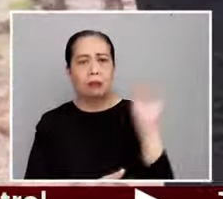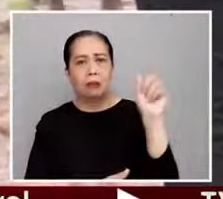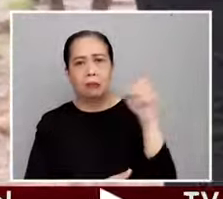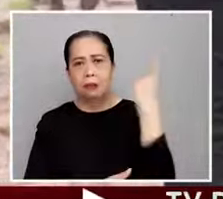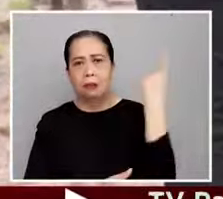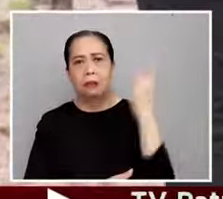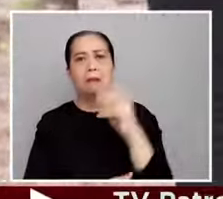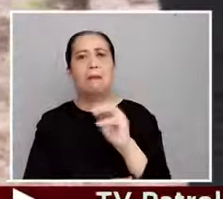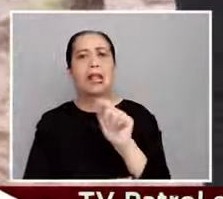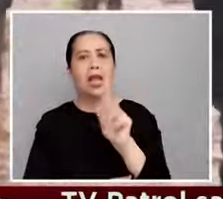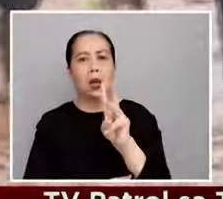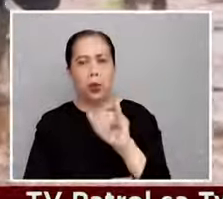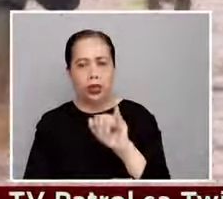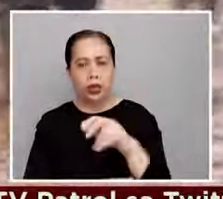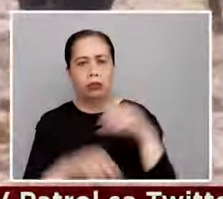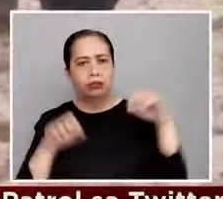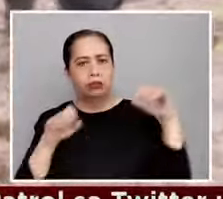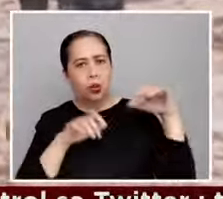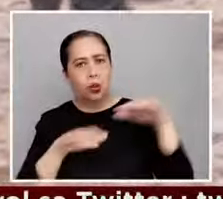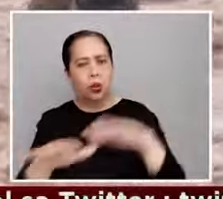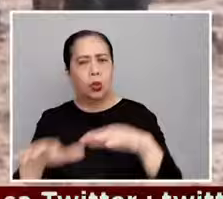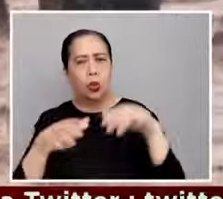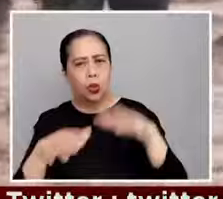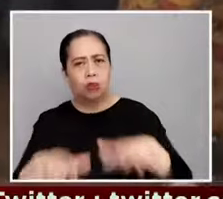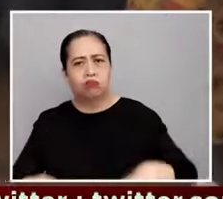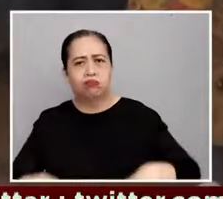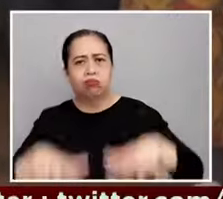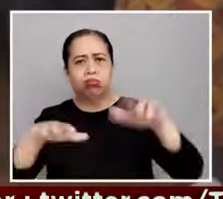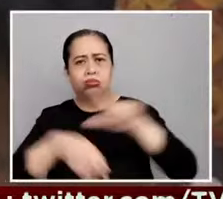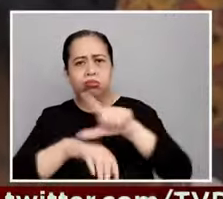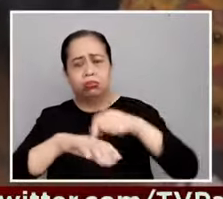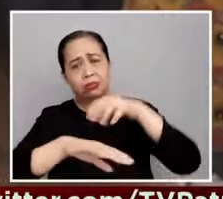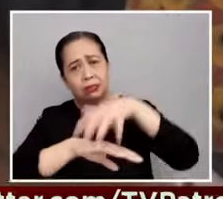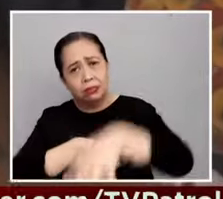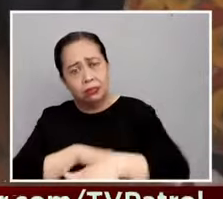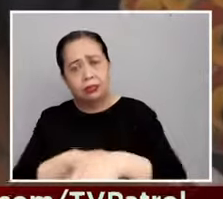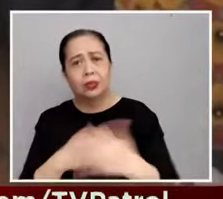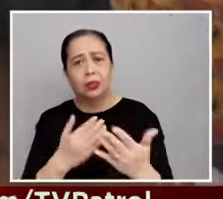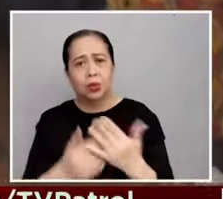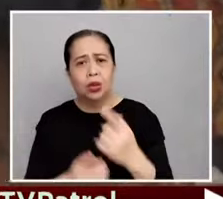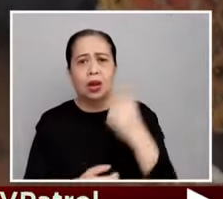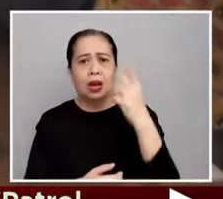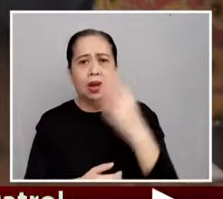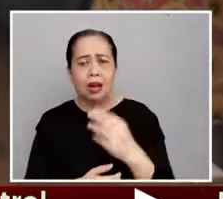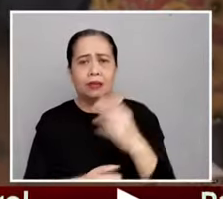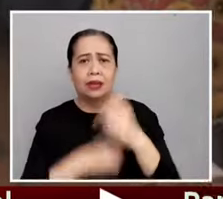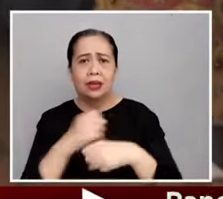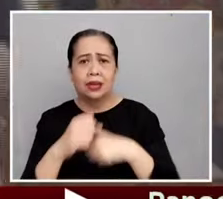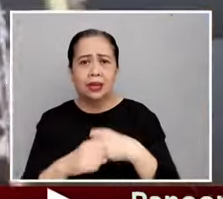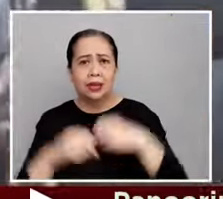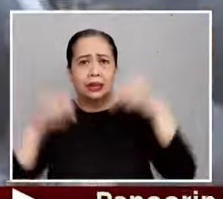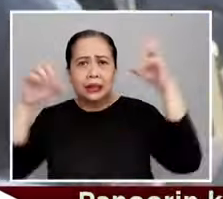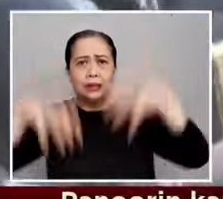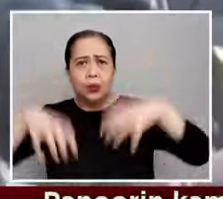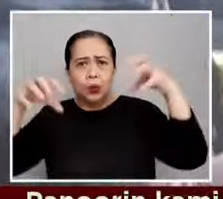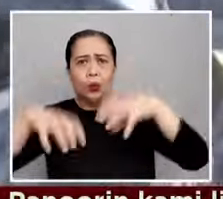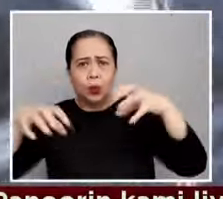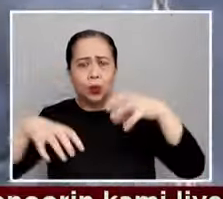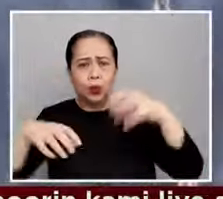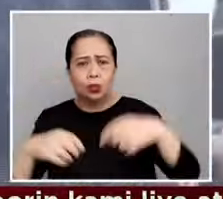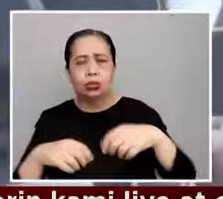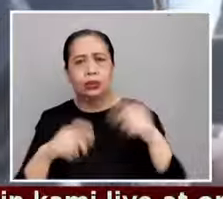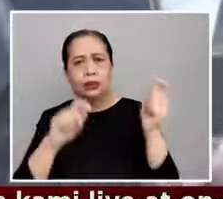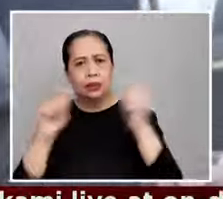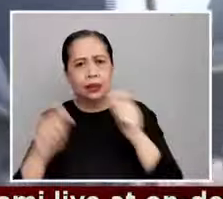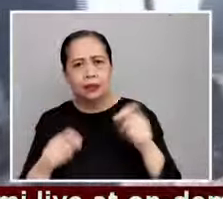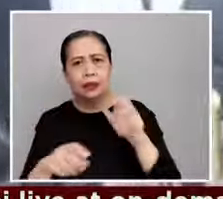tinangay ng rumaragasang baha o nabaon sa landslides. Katumbas ng kalahating taong ulan ang ibinagsak ng bagyo sa